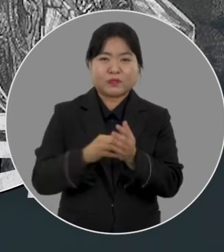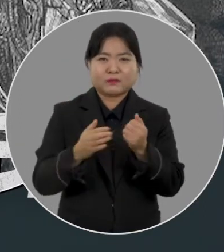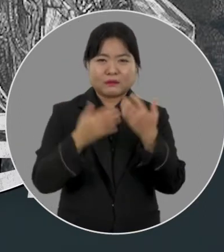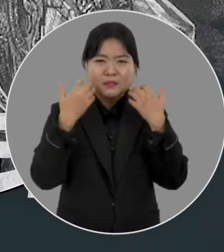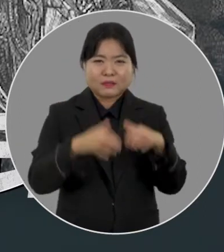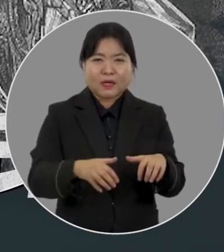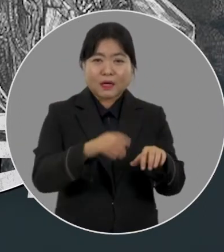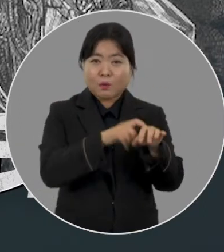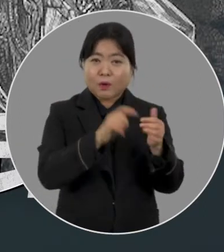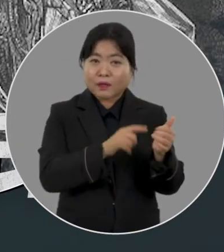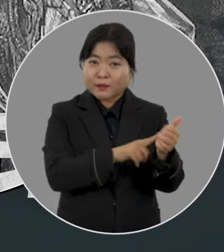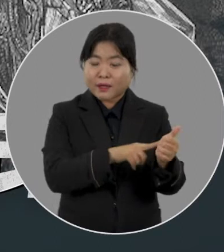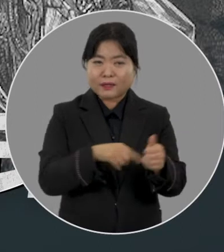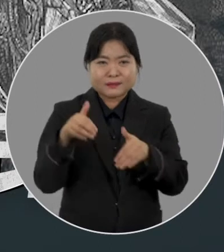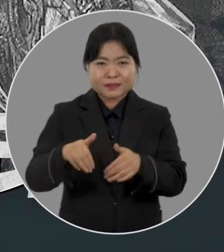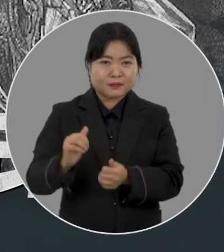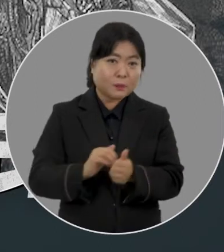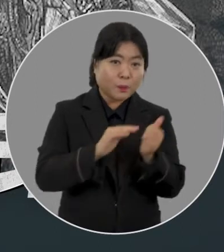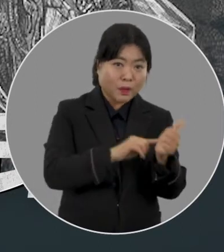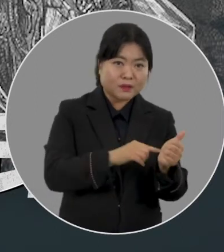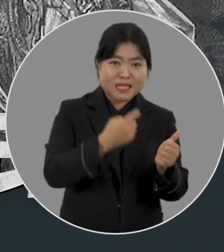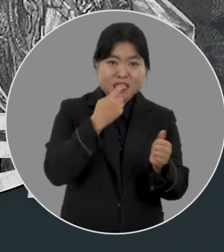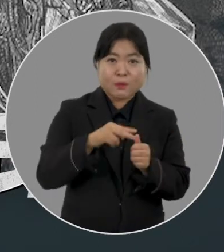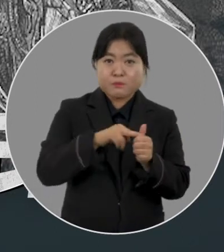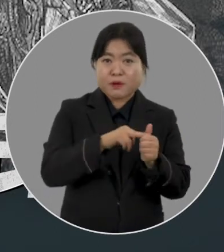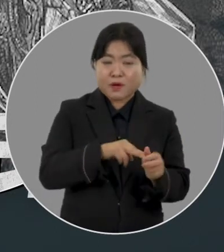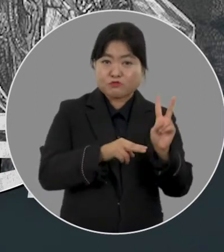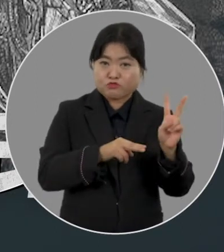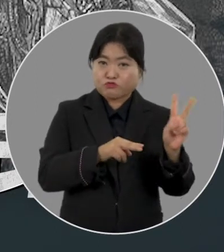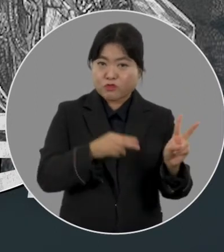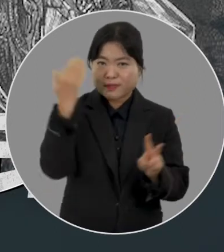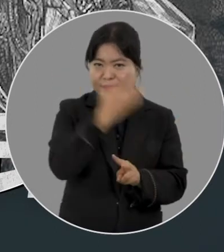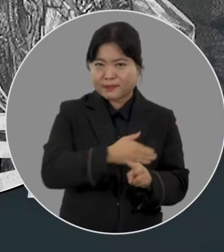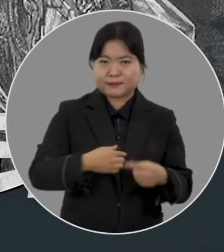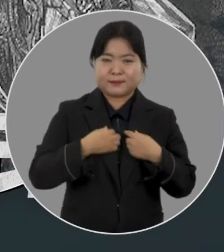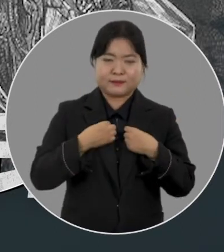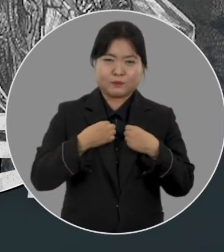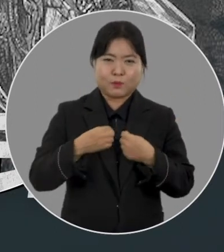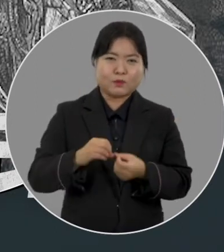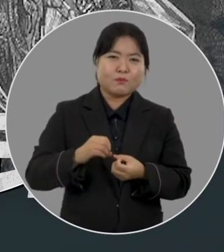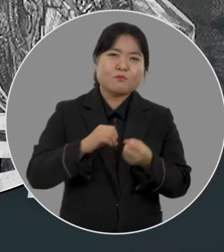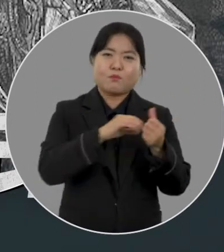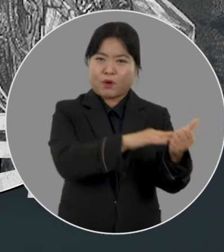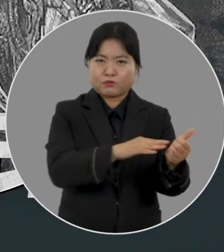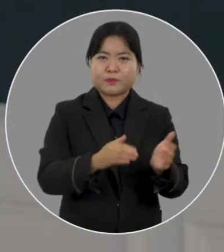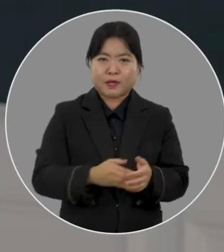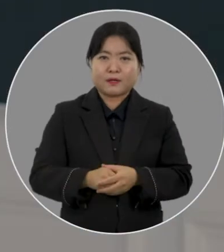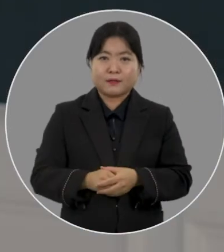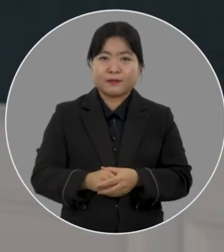사자 시마에게 사절단을 보내서 백마 2필과 깨끗한 의복을